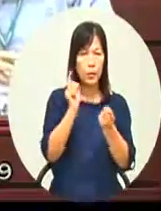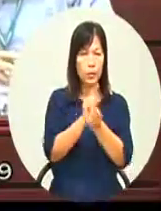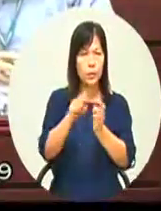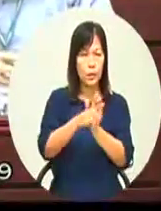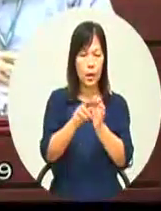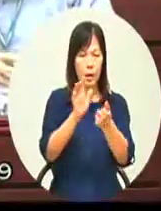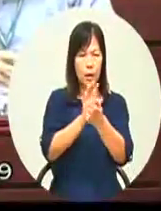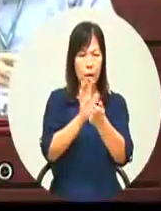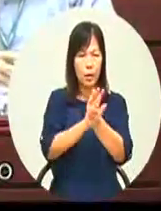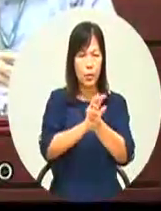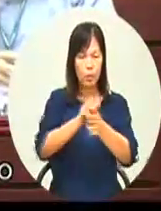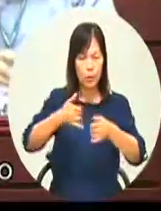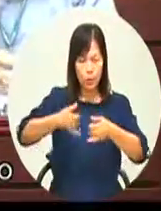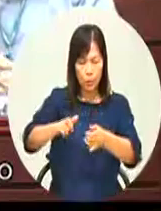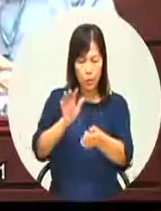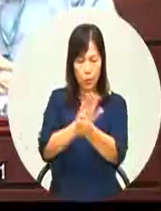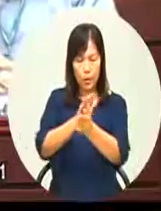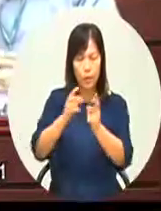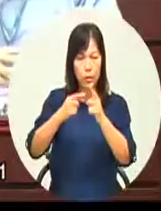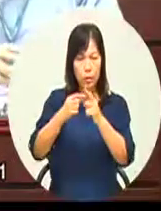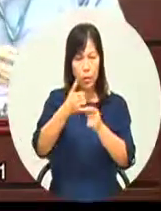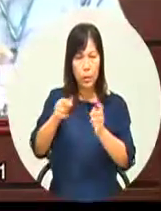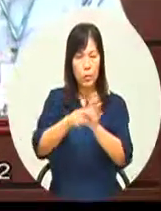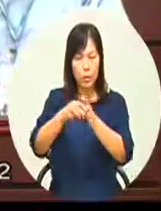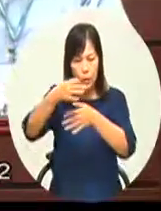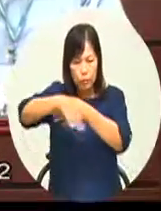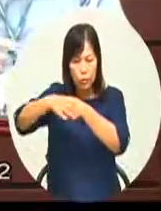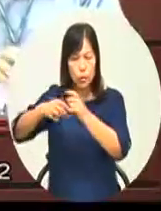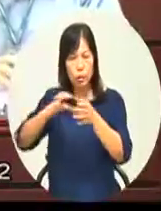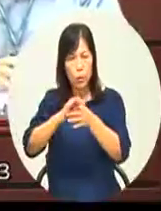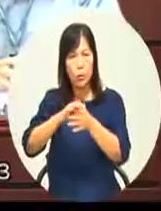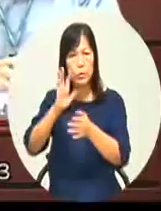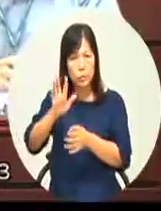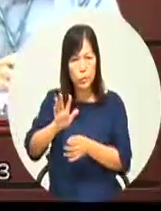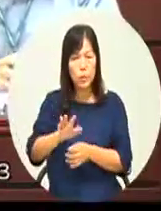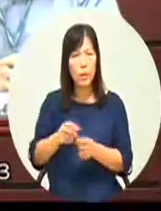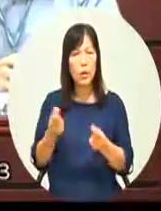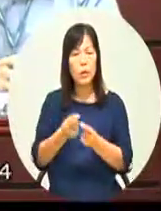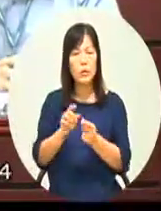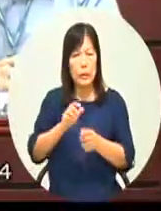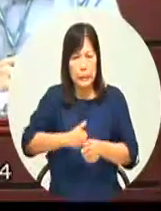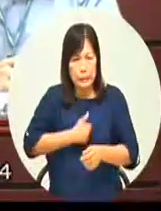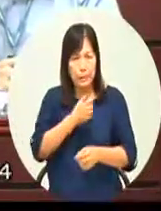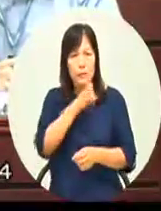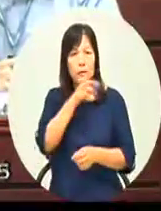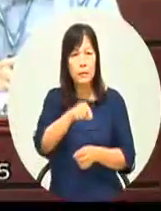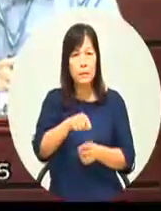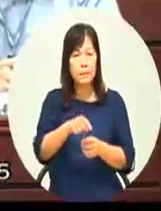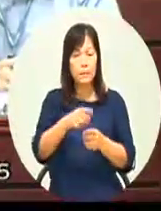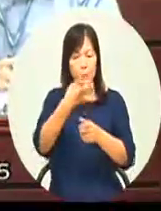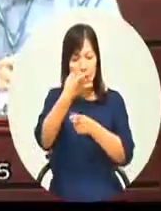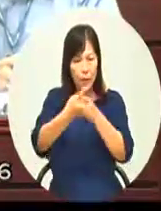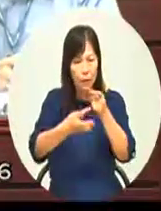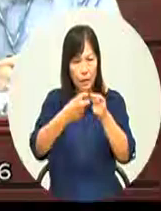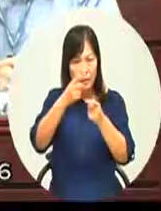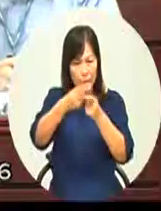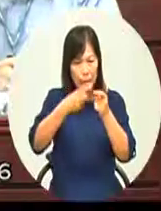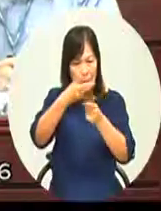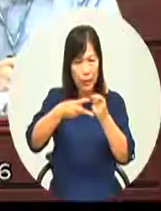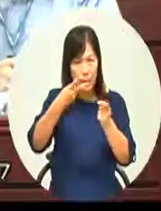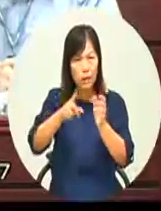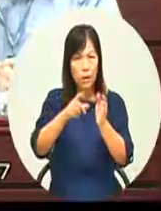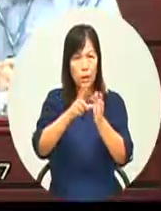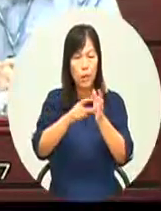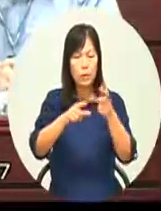边收费员人力短缺的问题的关心。确实，因为现在我们在这一两年来哈，每一年大概都